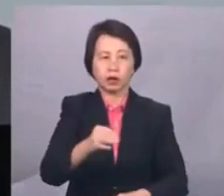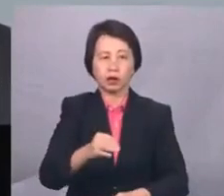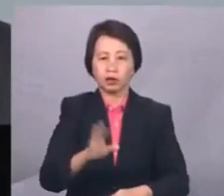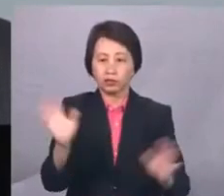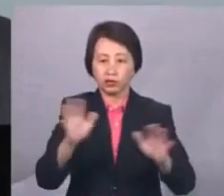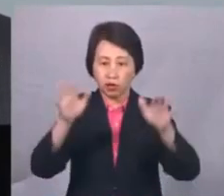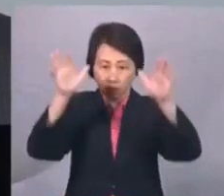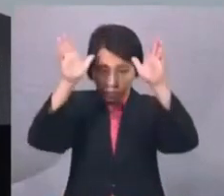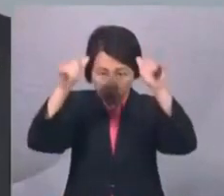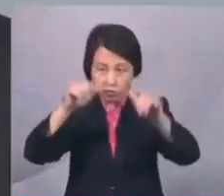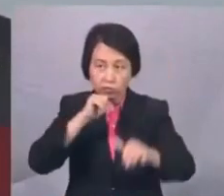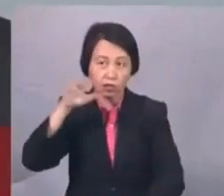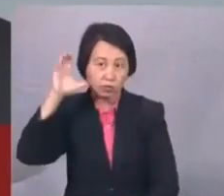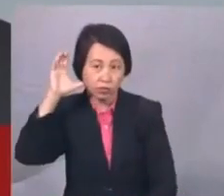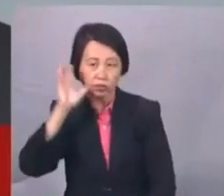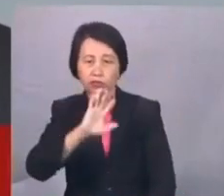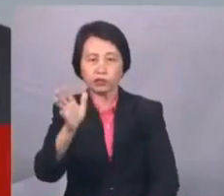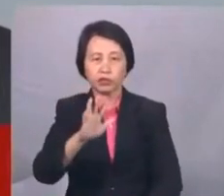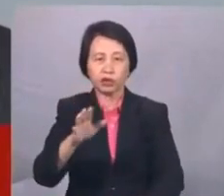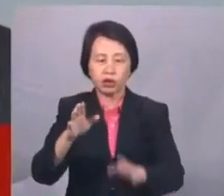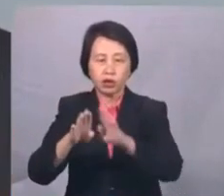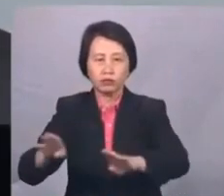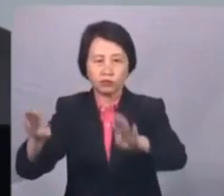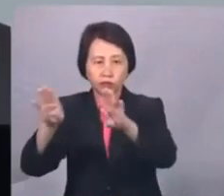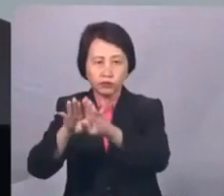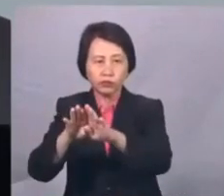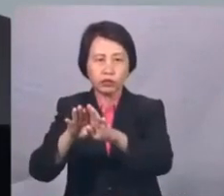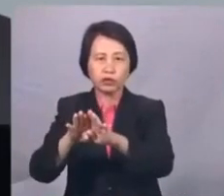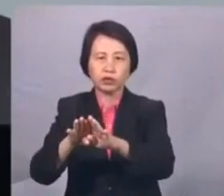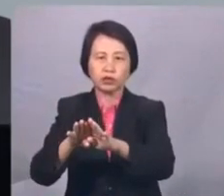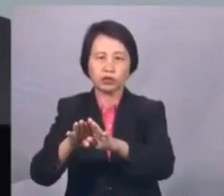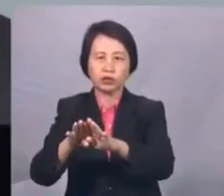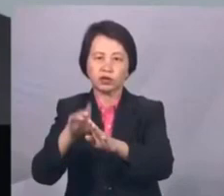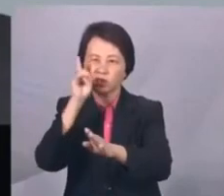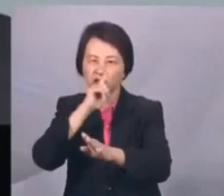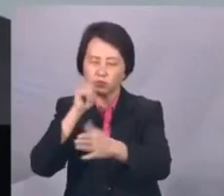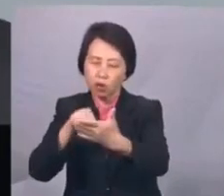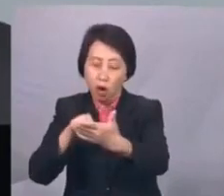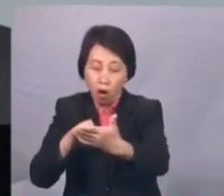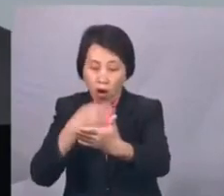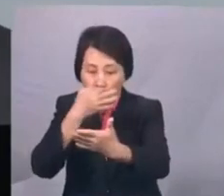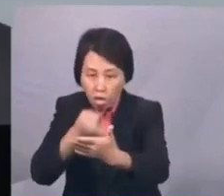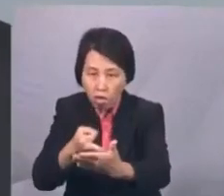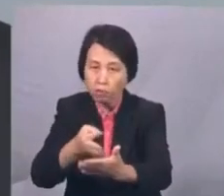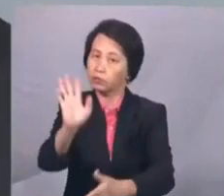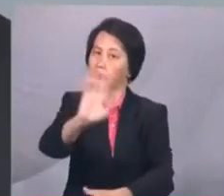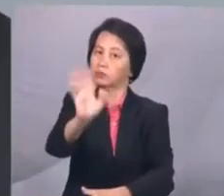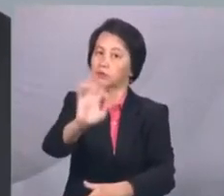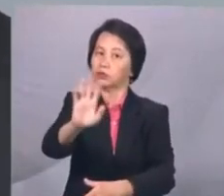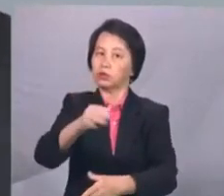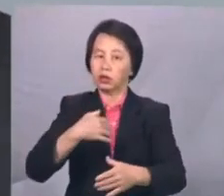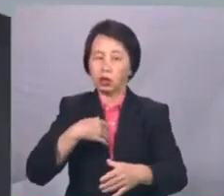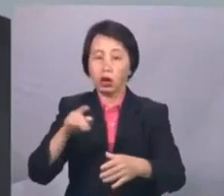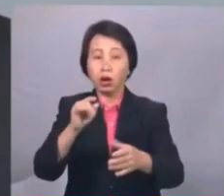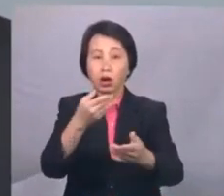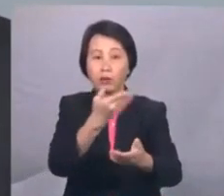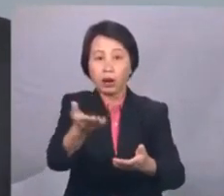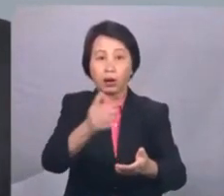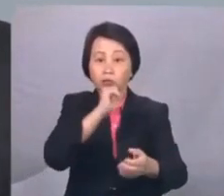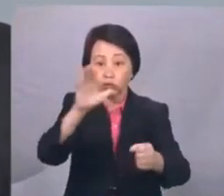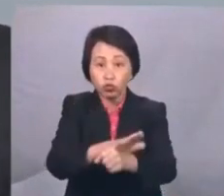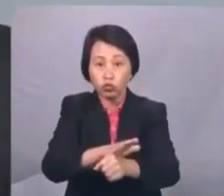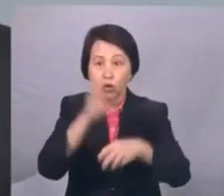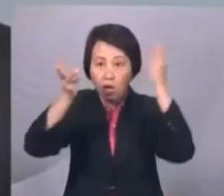mendengar kabar-kabar nginvite news dan sebagainya yang menyatakan ada berlaku kekurangna